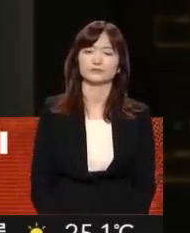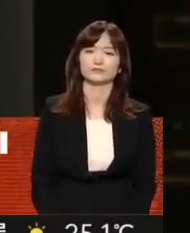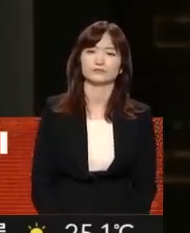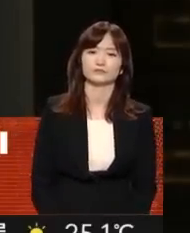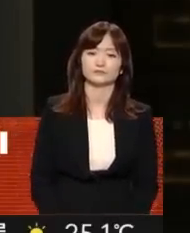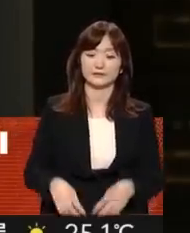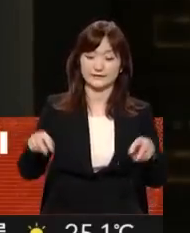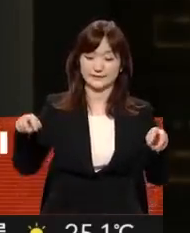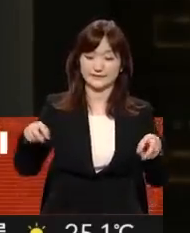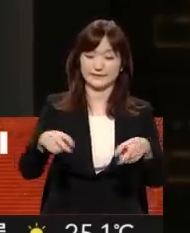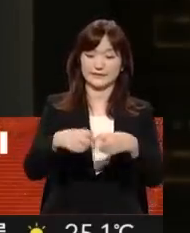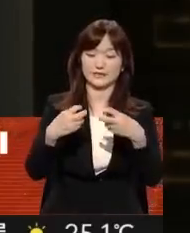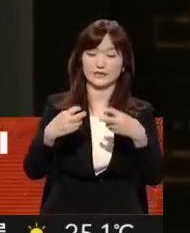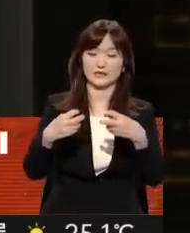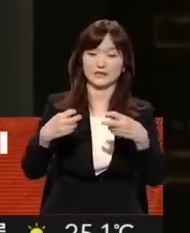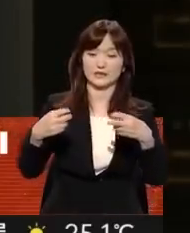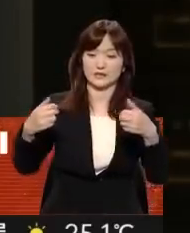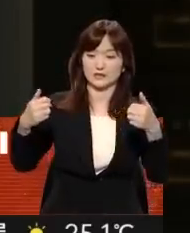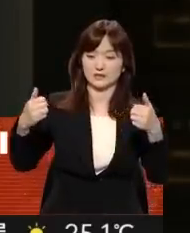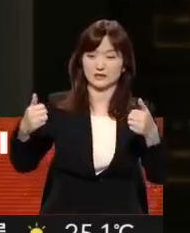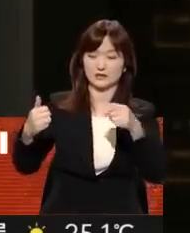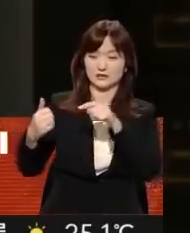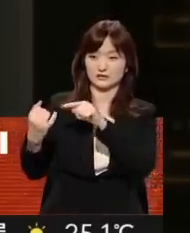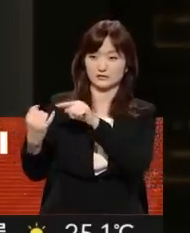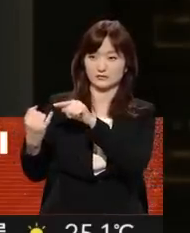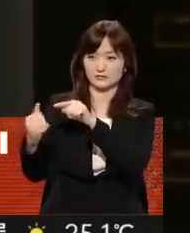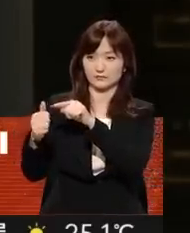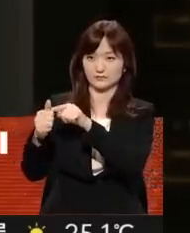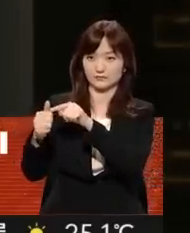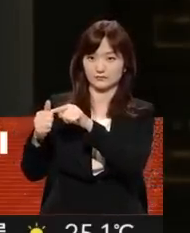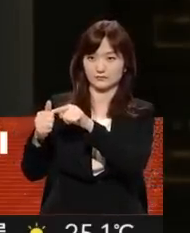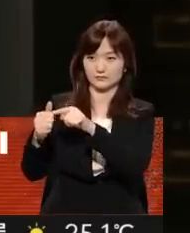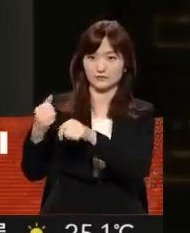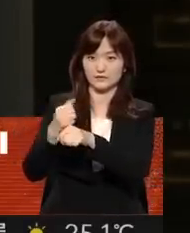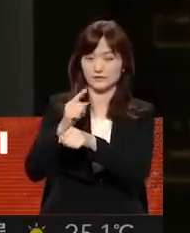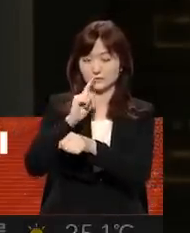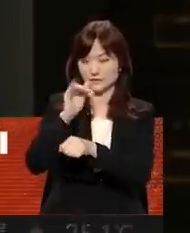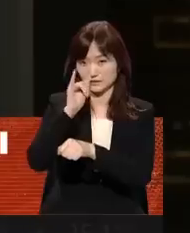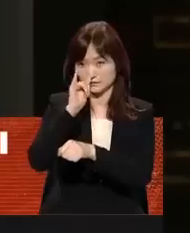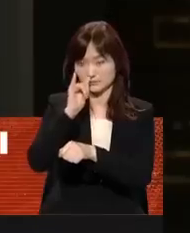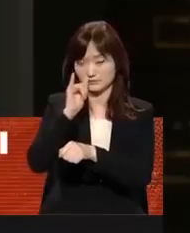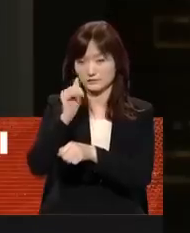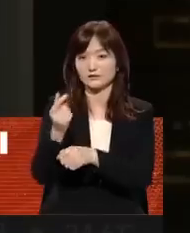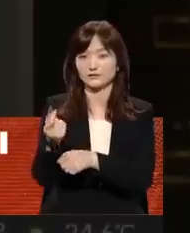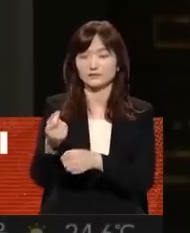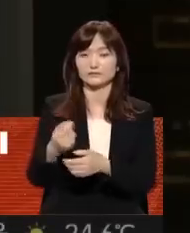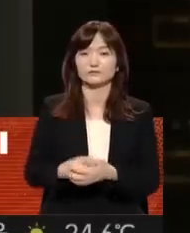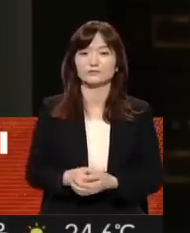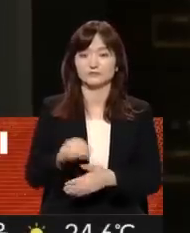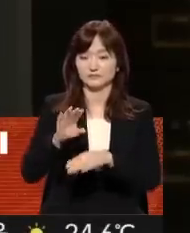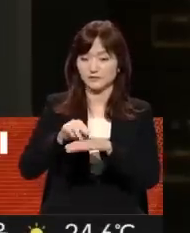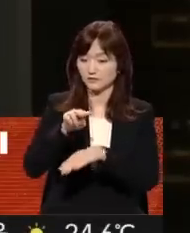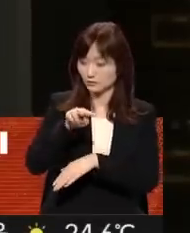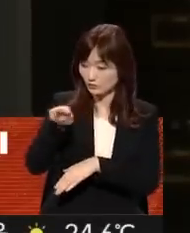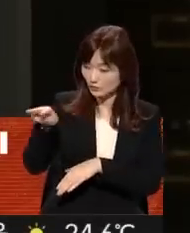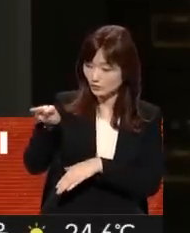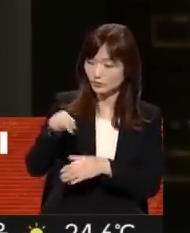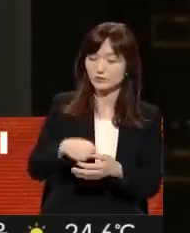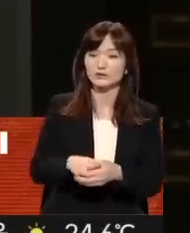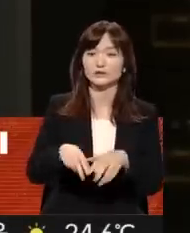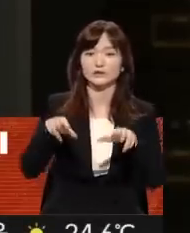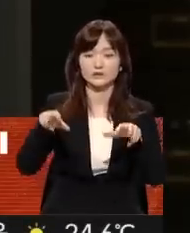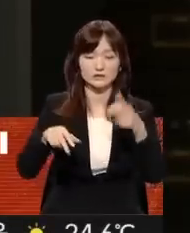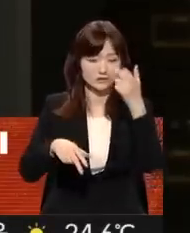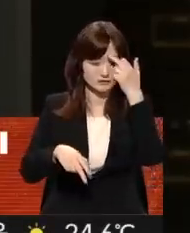측 최단비 변호사와 이 접촉 사고가 났던 상대 측 차주분도 하실 말씀이 좀 있으실 것 같아요. 만약에 방송 보시고 지금 이